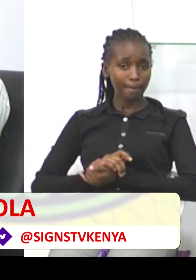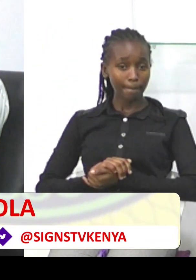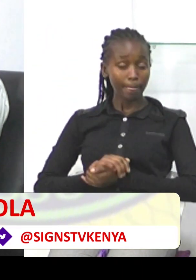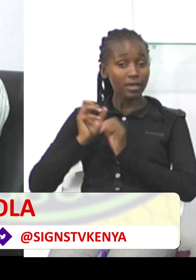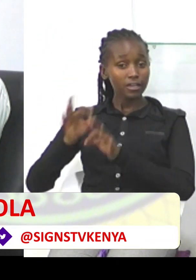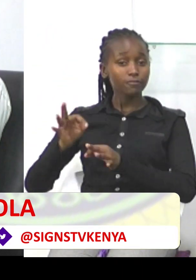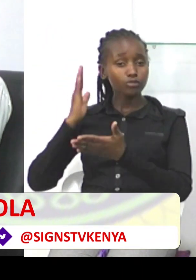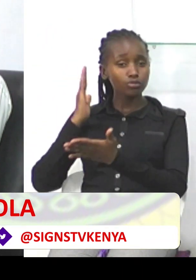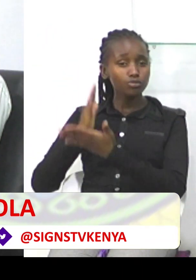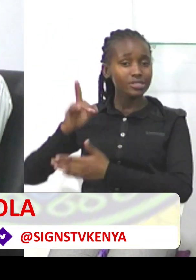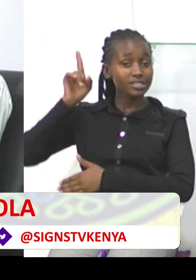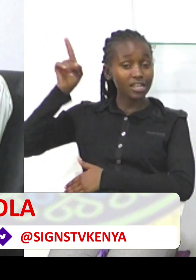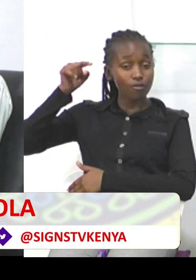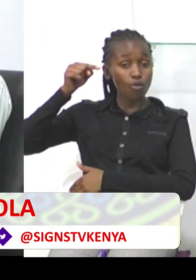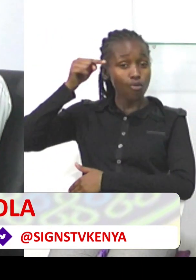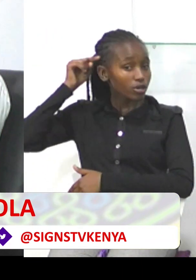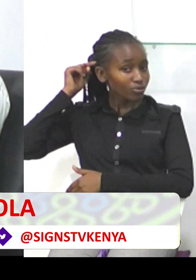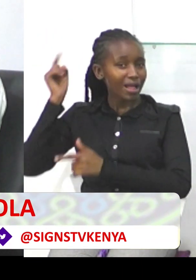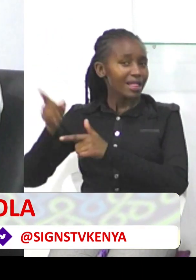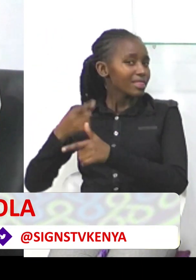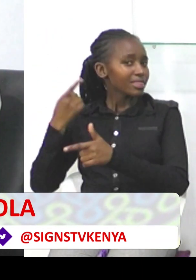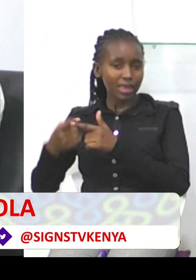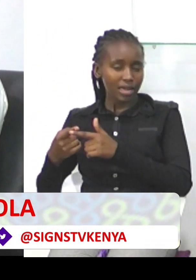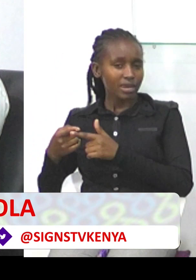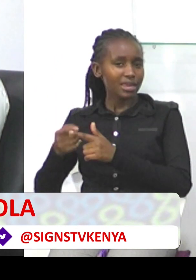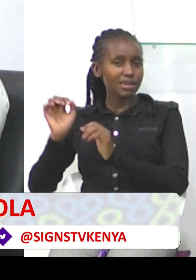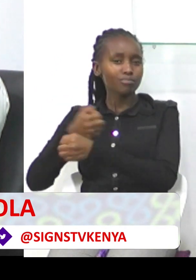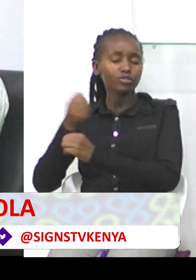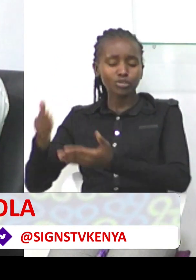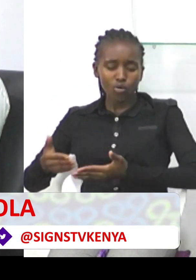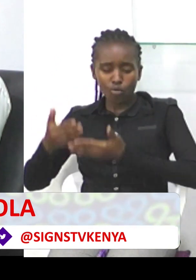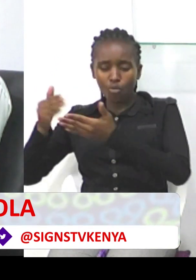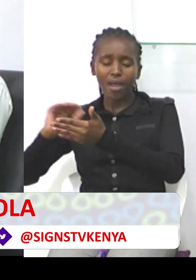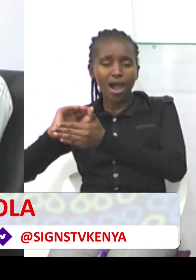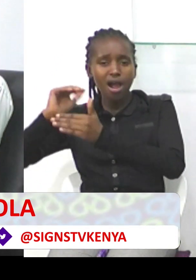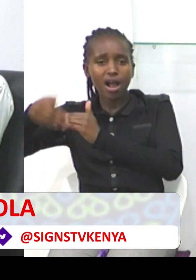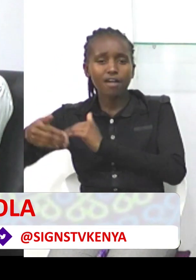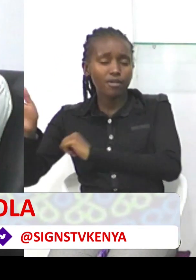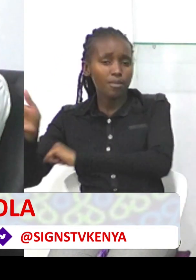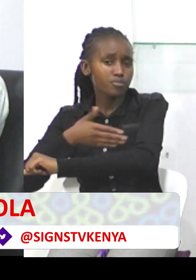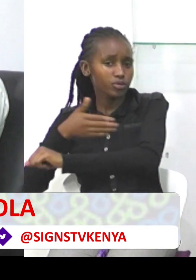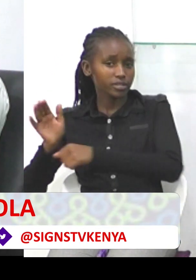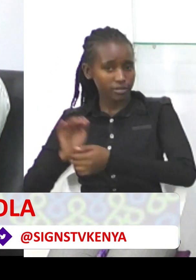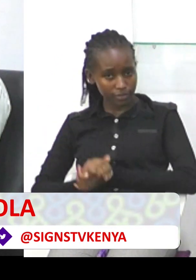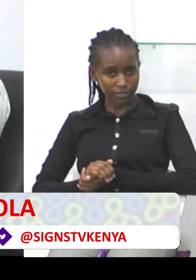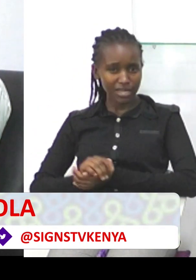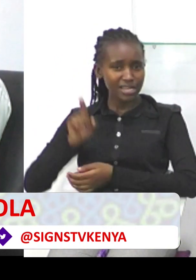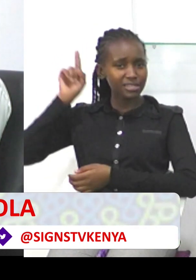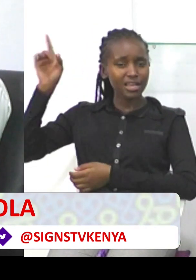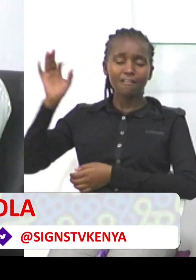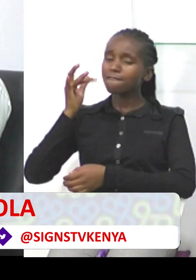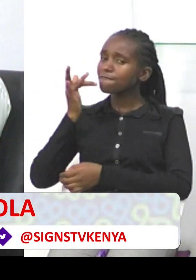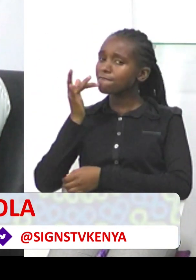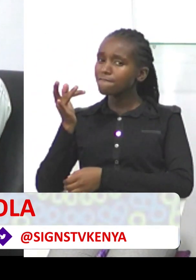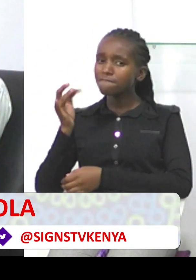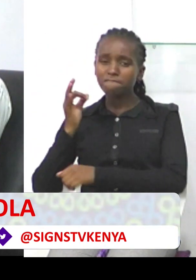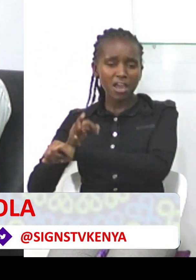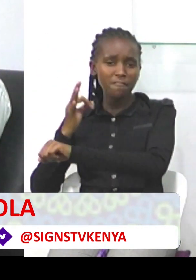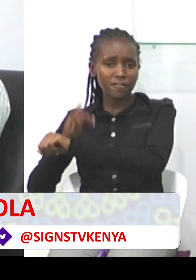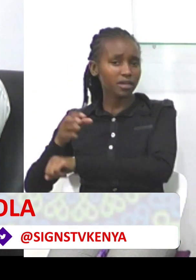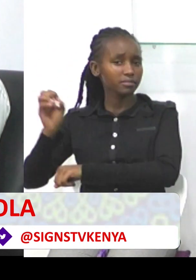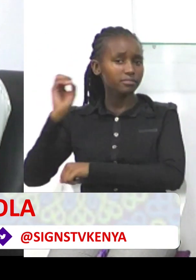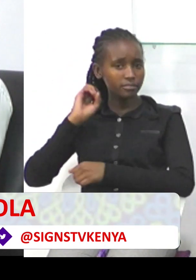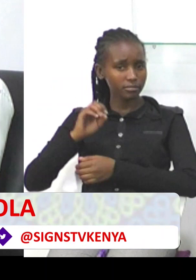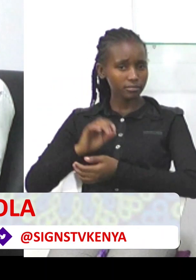ni original Mungu, mm. hakuna vile anaweza kupatia cover. Mm. Sababu yesi original. Yes. Yes, yeah, ni fake. Yeah, uh-huh. Yeah. It